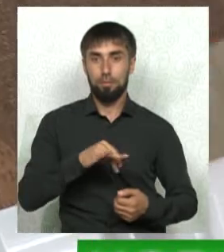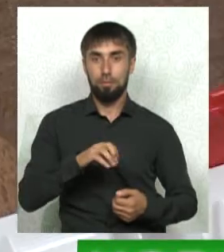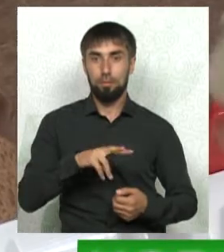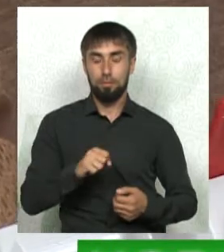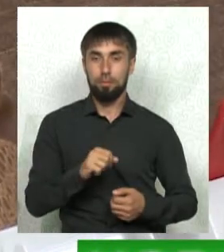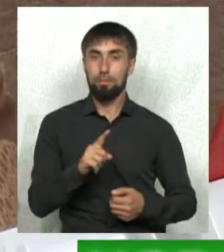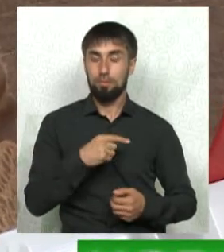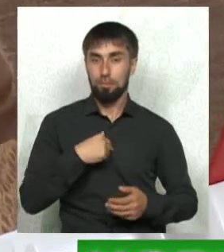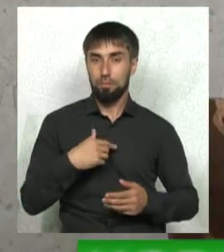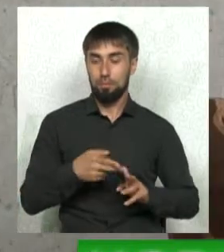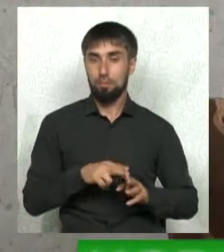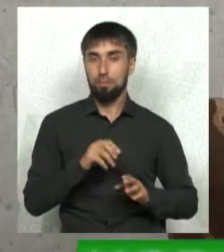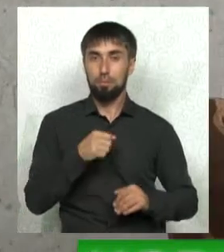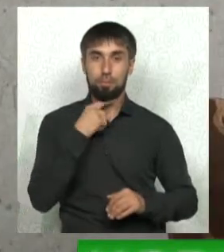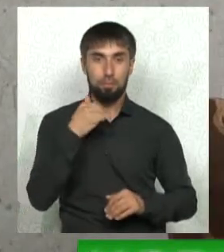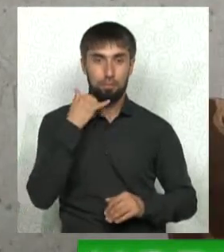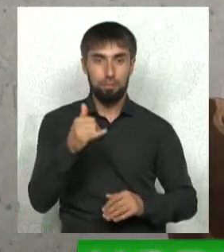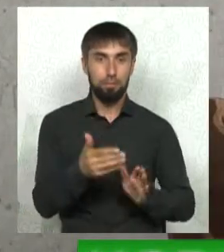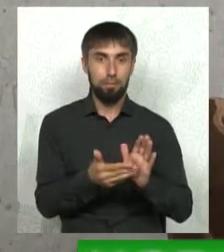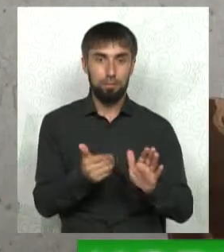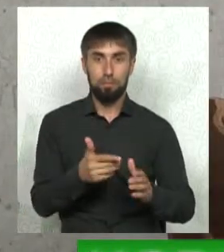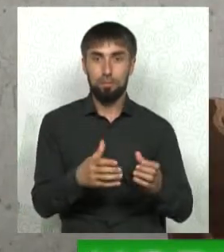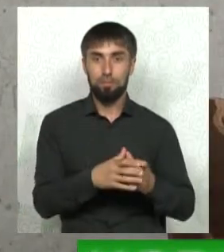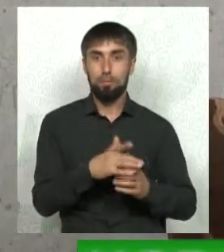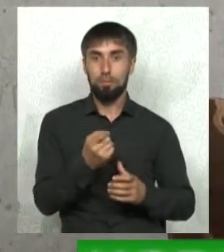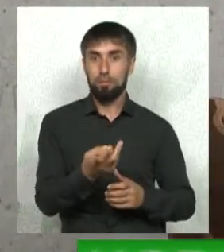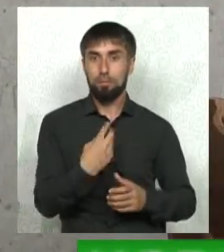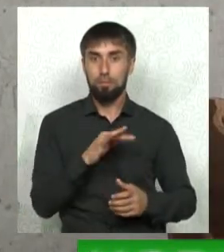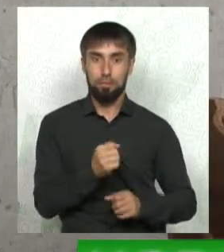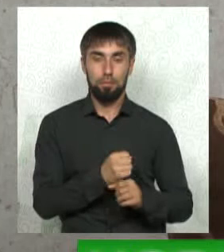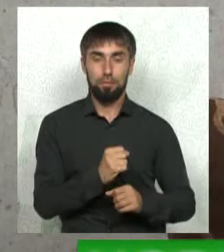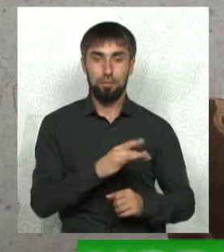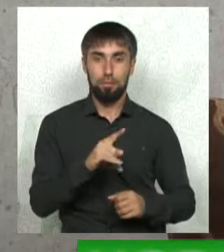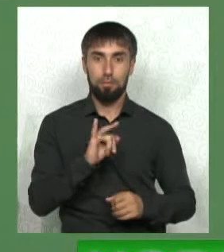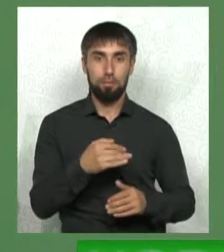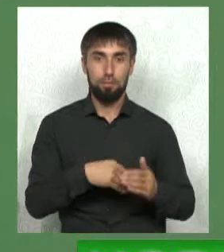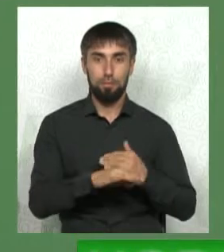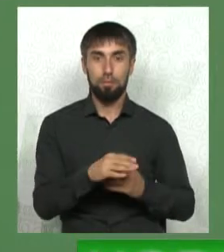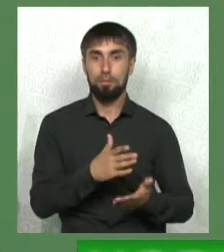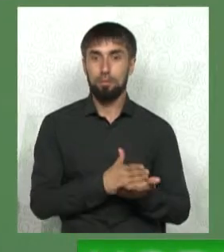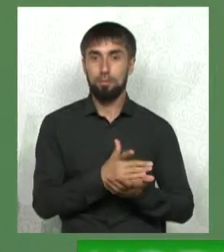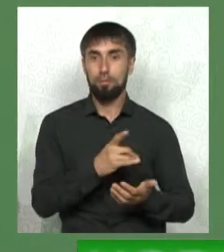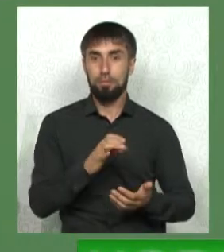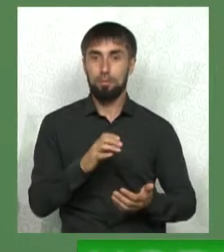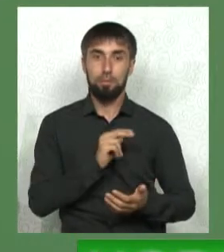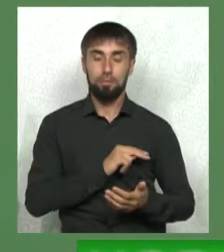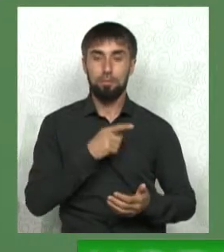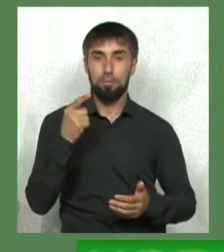что в Ингушетии можно позвонить, вызвать группу, которые приедут, сделают анализы и уедут. Служба «Хеликс»